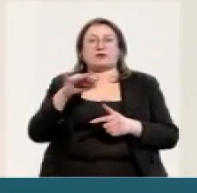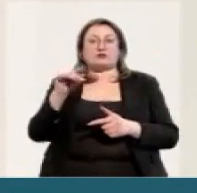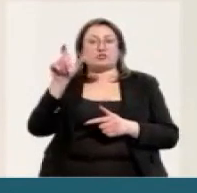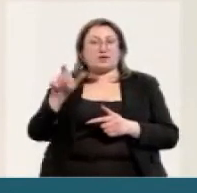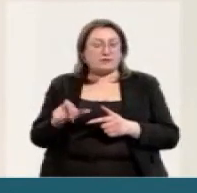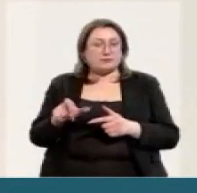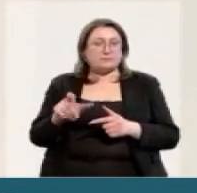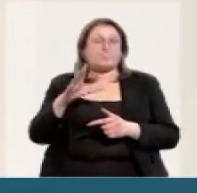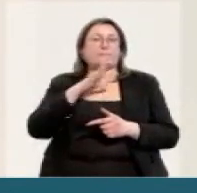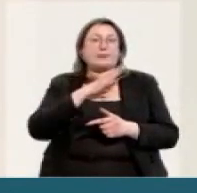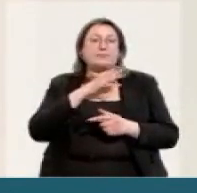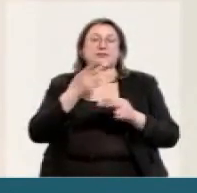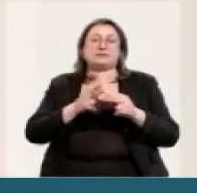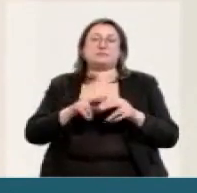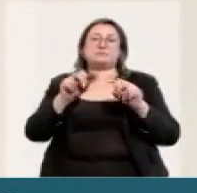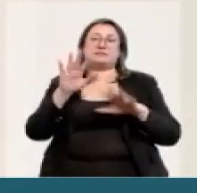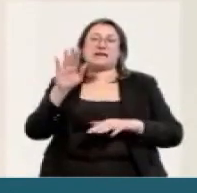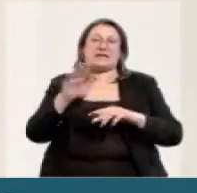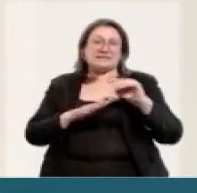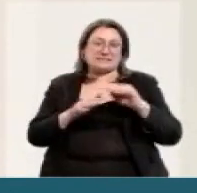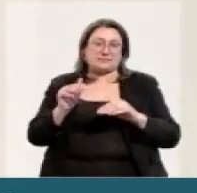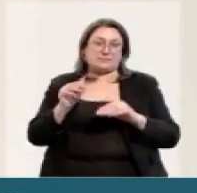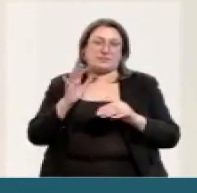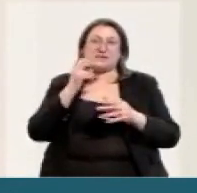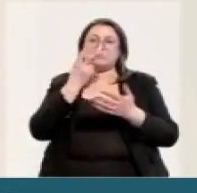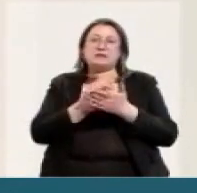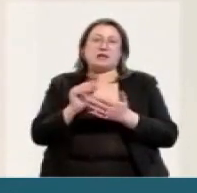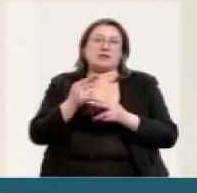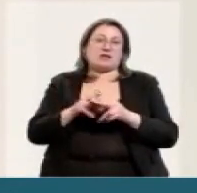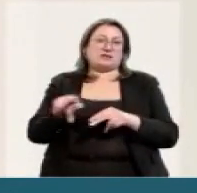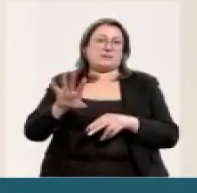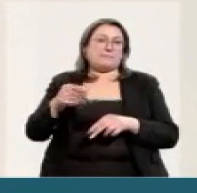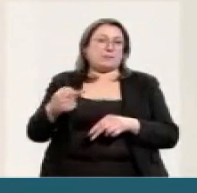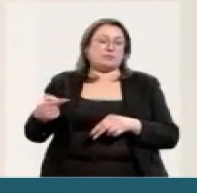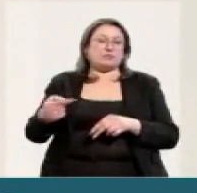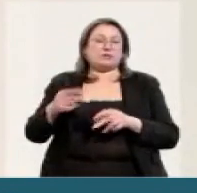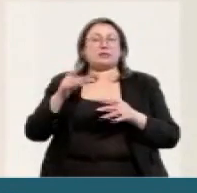человек, то есть быть этим специалистом, несмотря на эти минусы. И